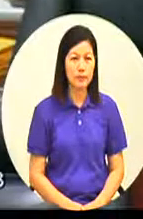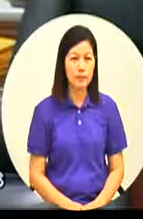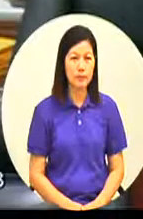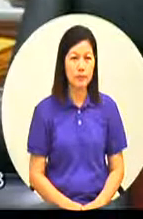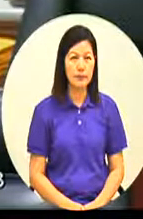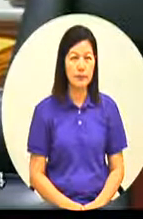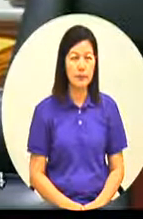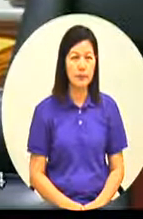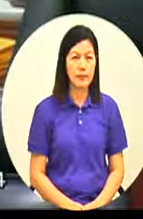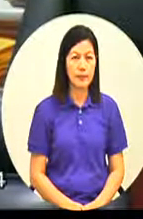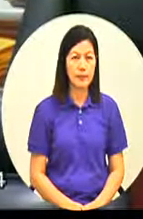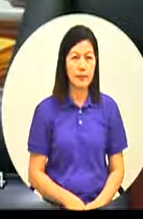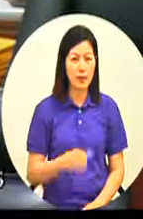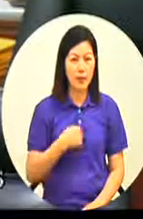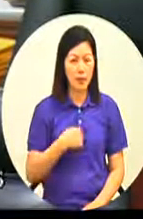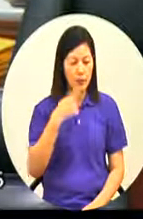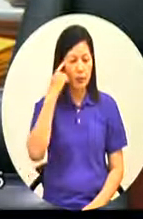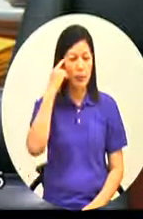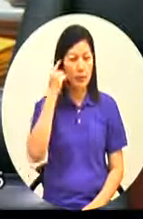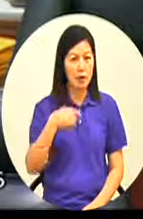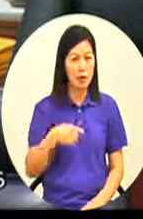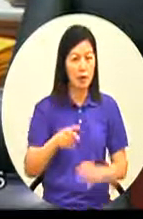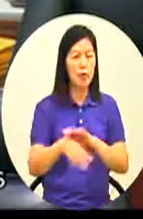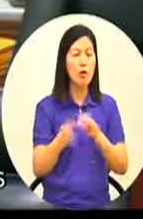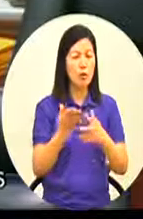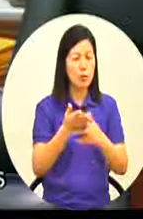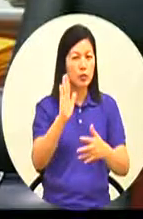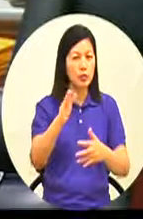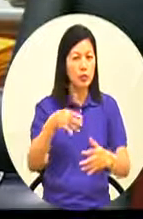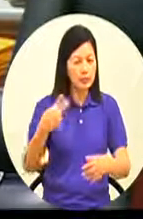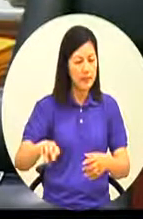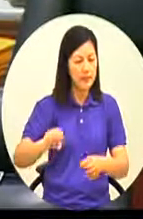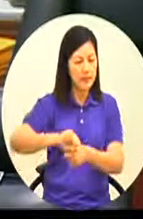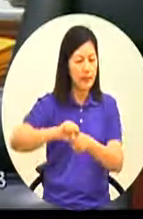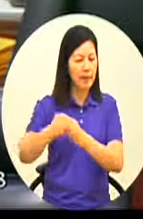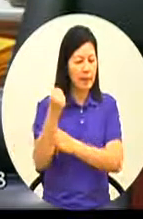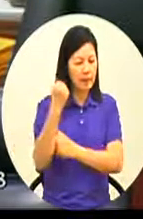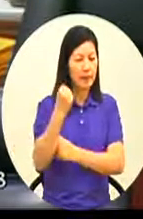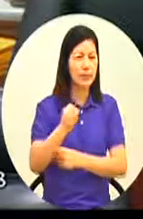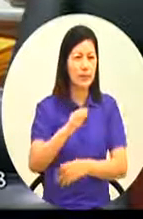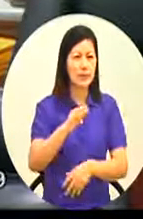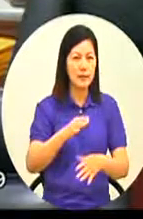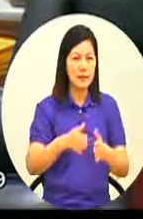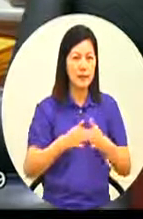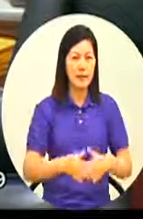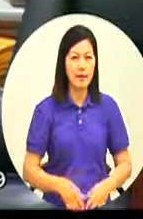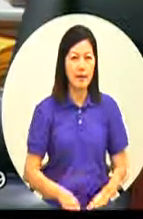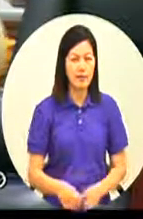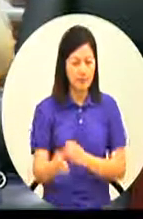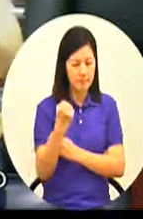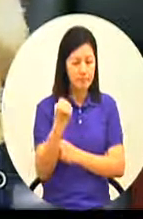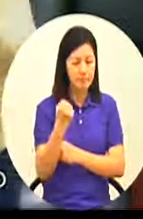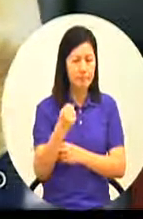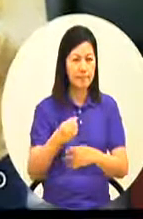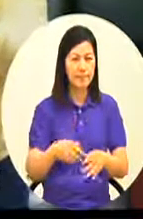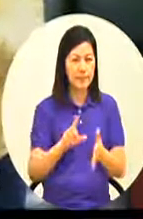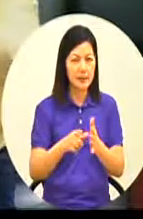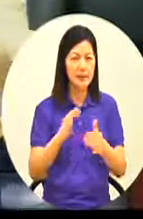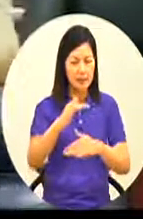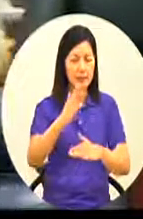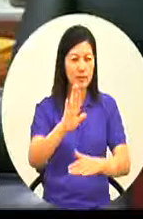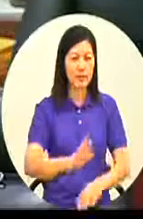谢谢。 那本协觉得还有努力的空间呐，再接再厉啦。 好，谢谢议员。 跟努力来拍拼哈，时间有限，